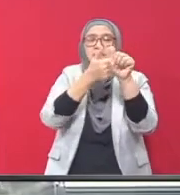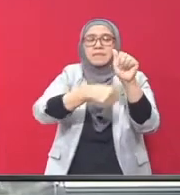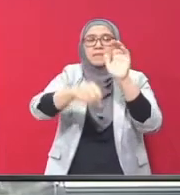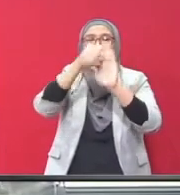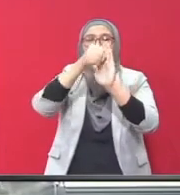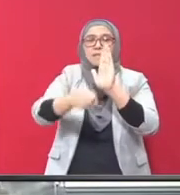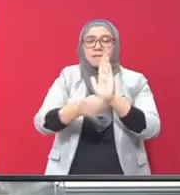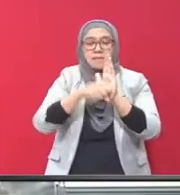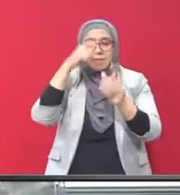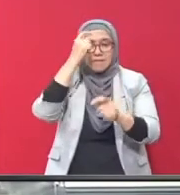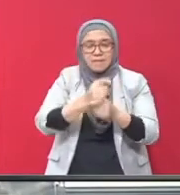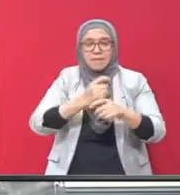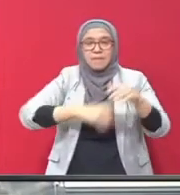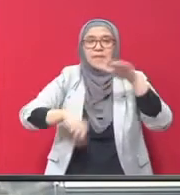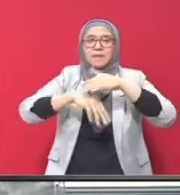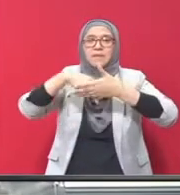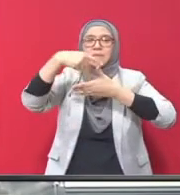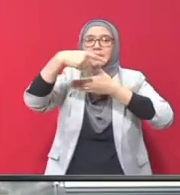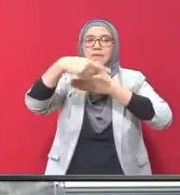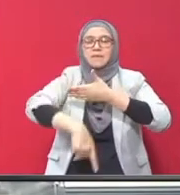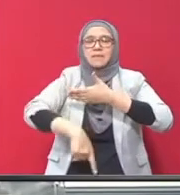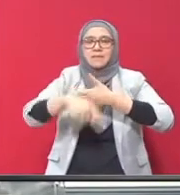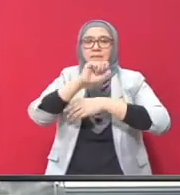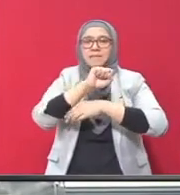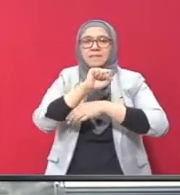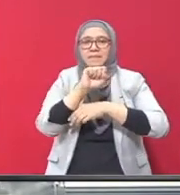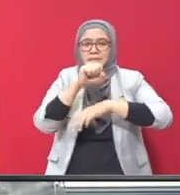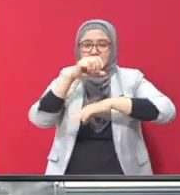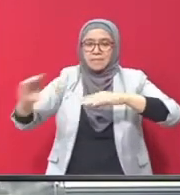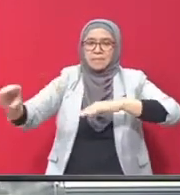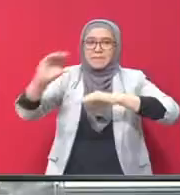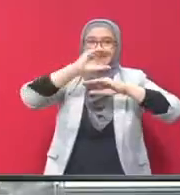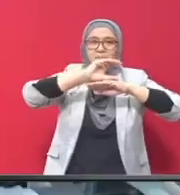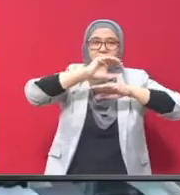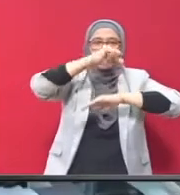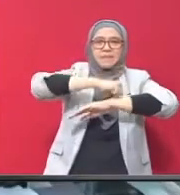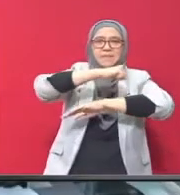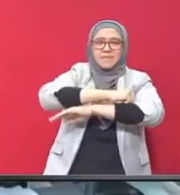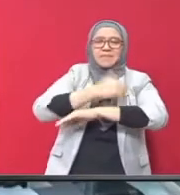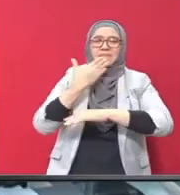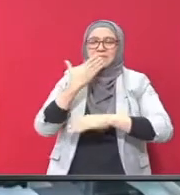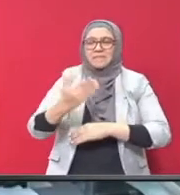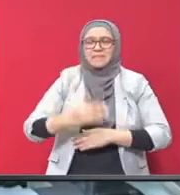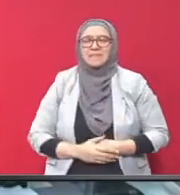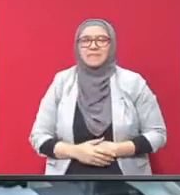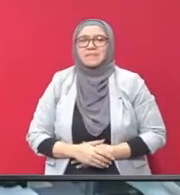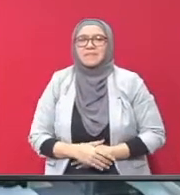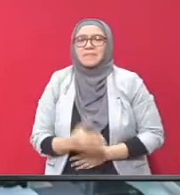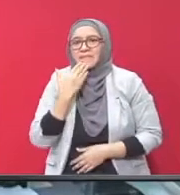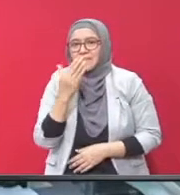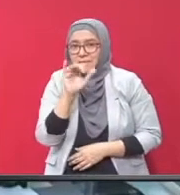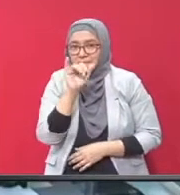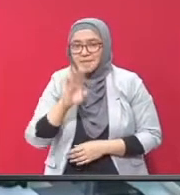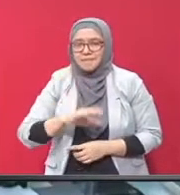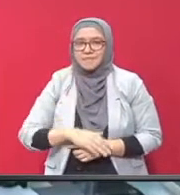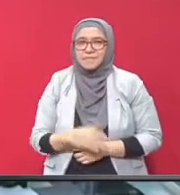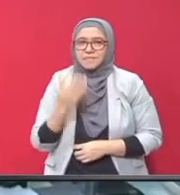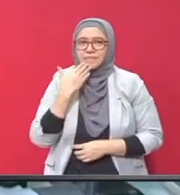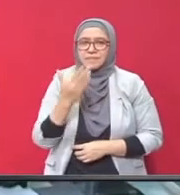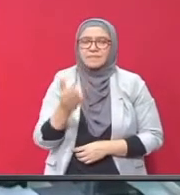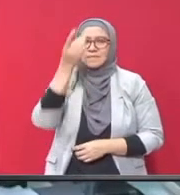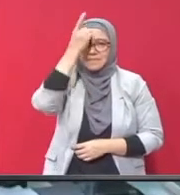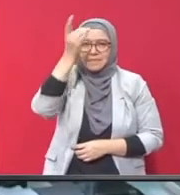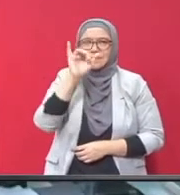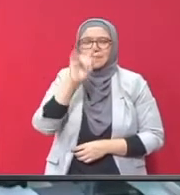yang ditetapkan di bawah program subsidi upah sekian terima kasih Hai masih ketika yang What kekasih jatuh yang